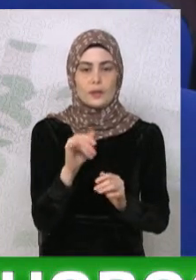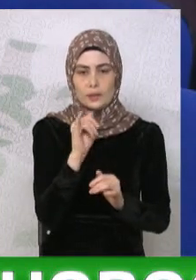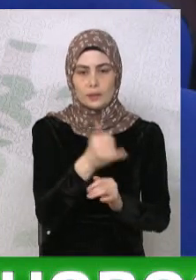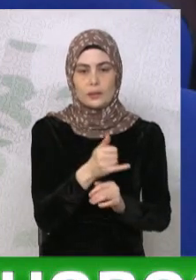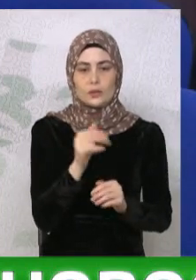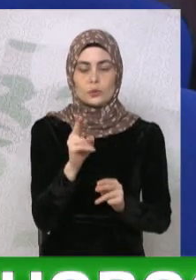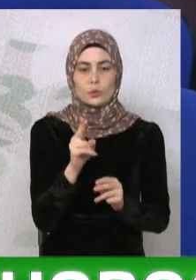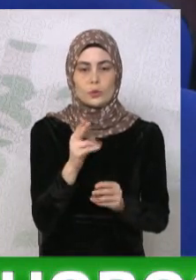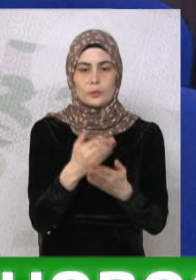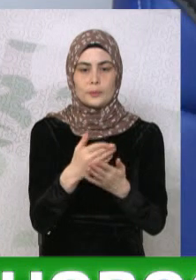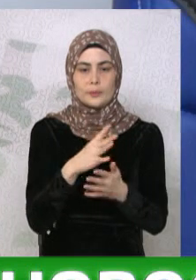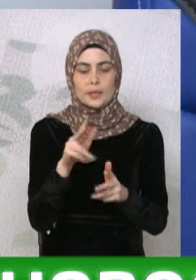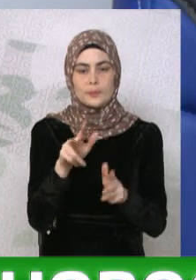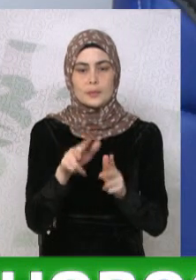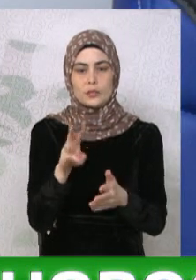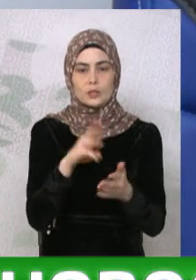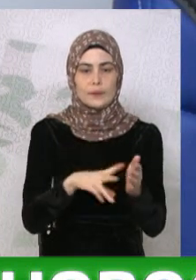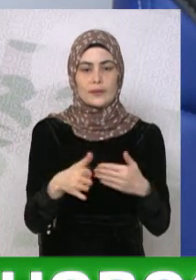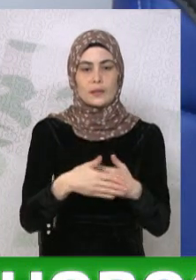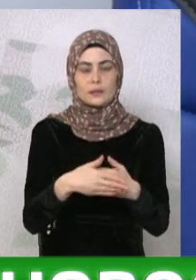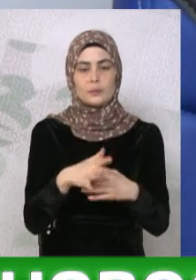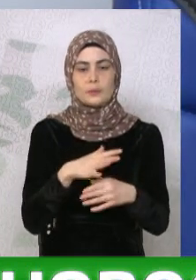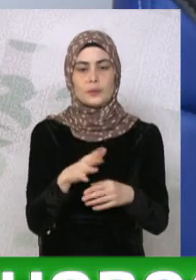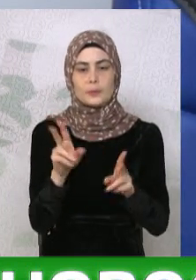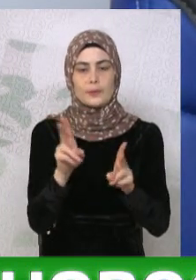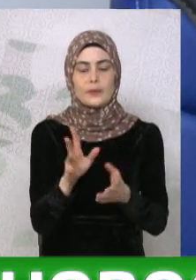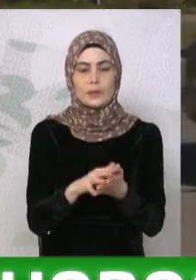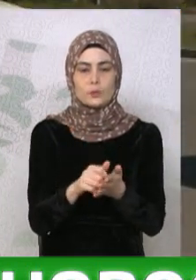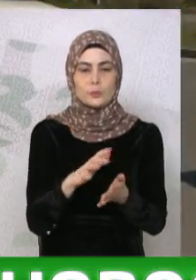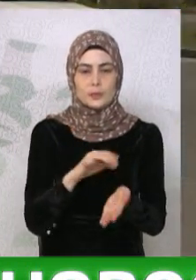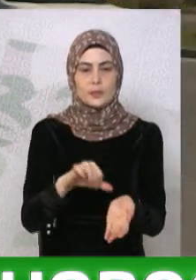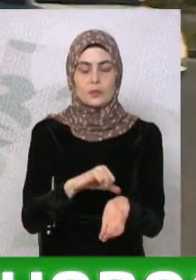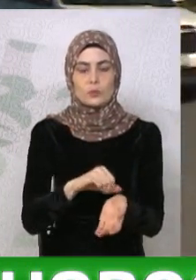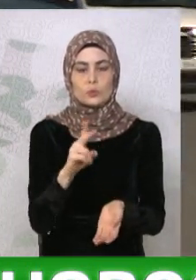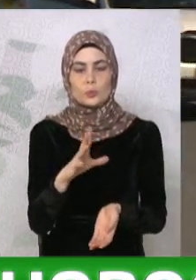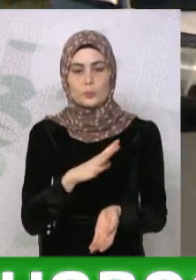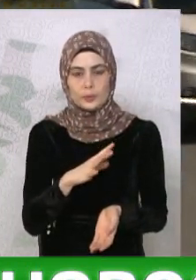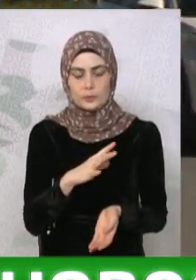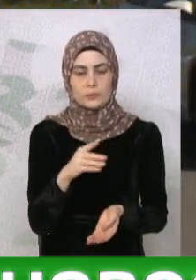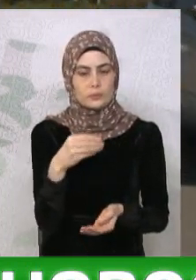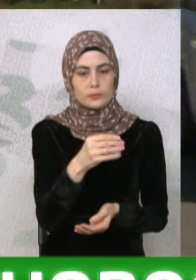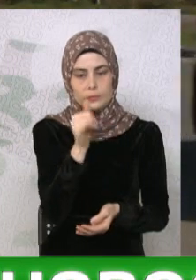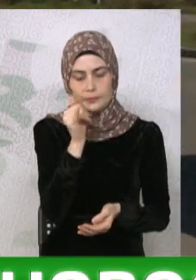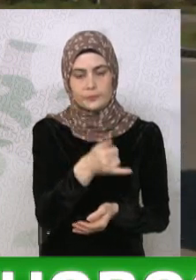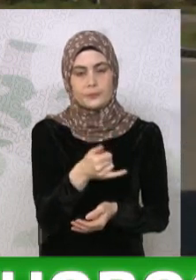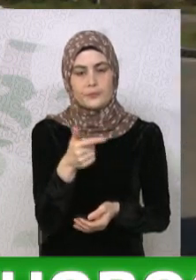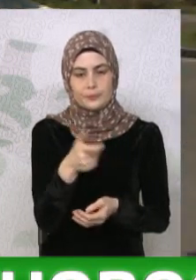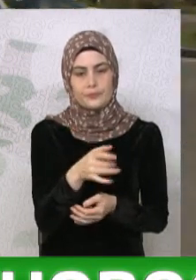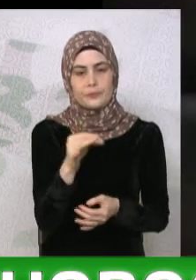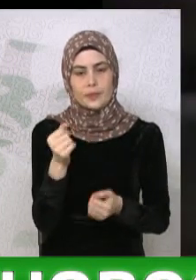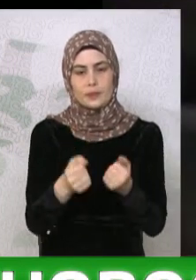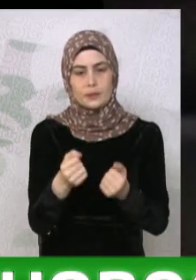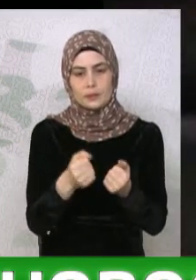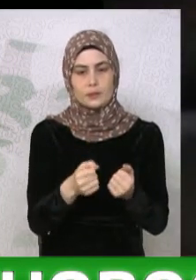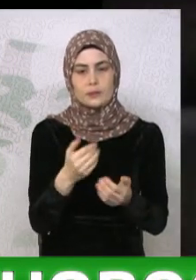лиц, привлеченных к административной ответственности за правонарушения, за потребление наркотиков или психотропных веществ, за управление транспортным